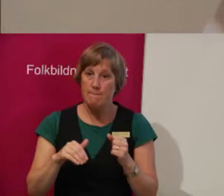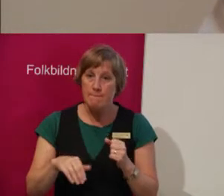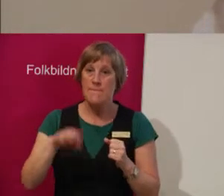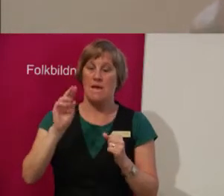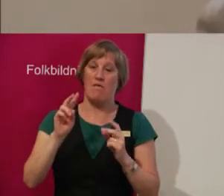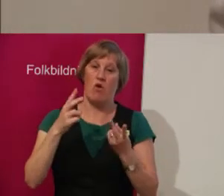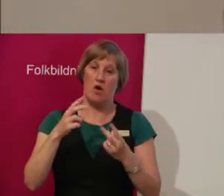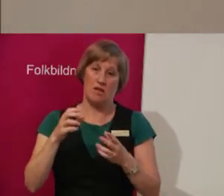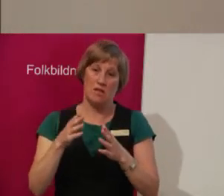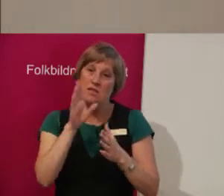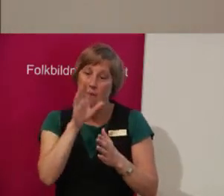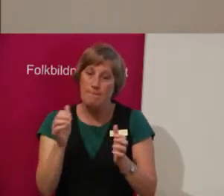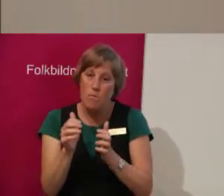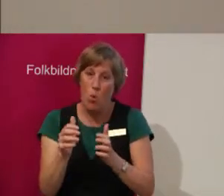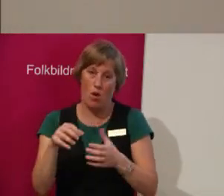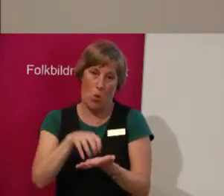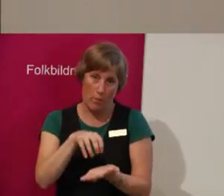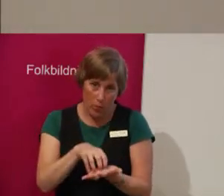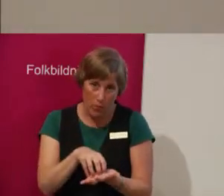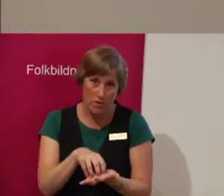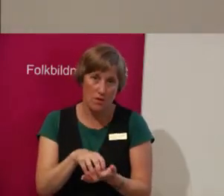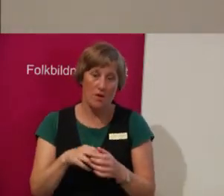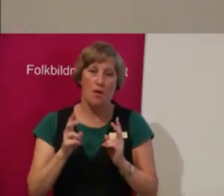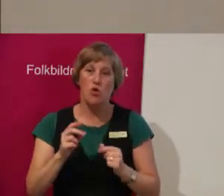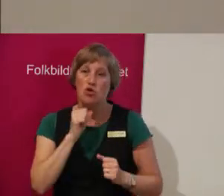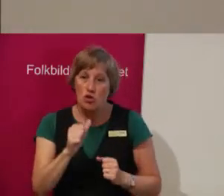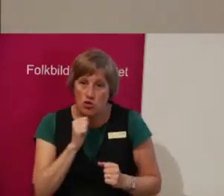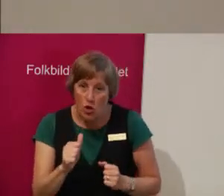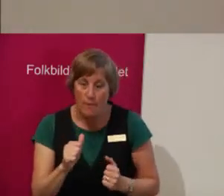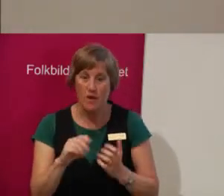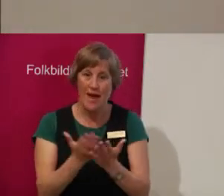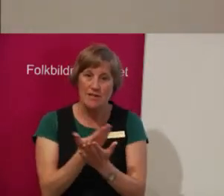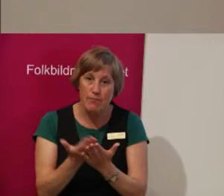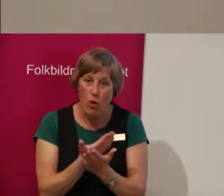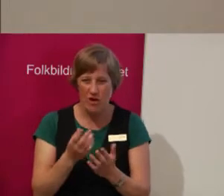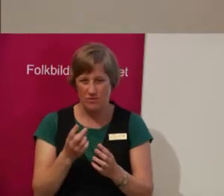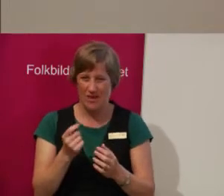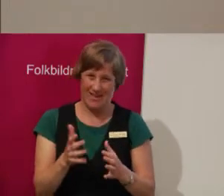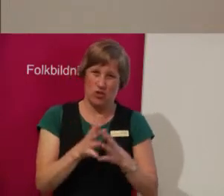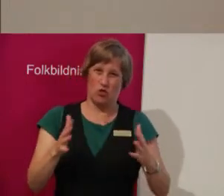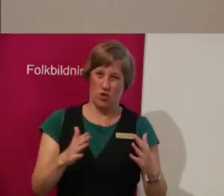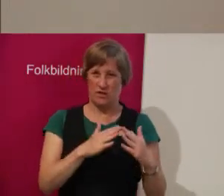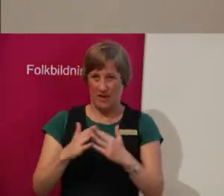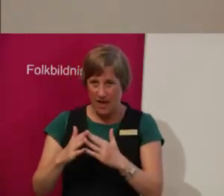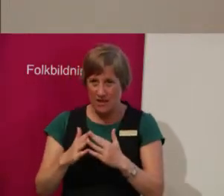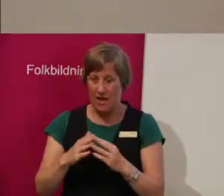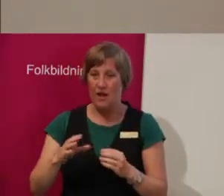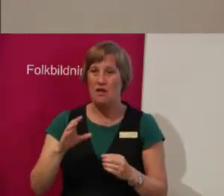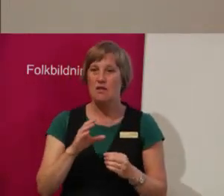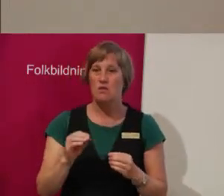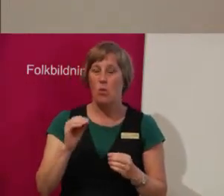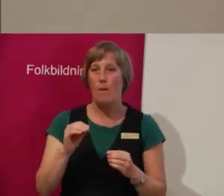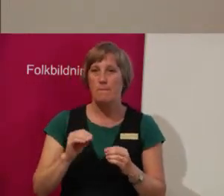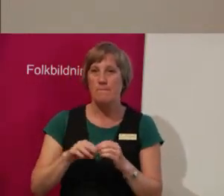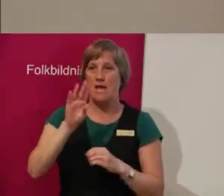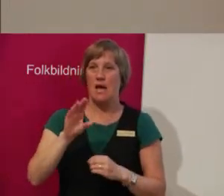småkommunerna. Man kan också konstatera att i Jönköping och Helsingborg, de lite större städerna, så är det mera